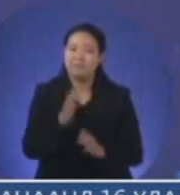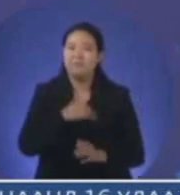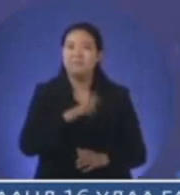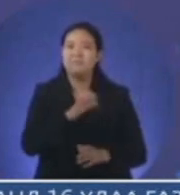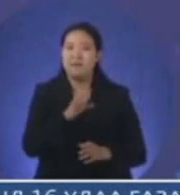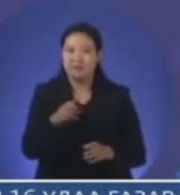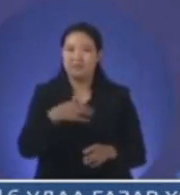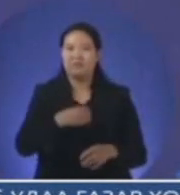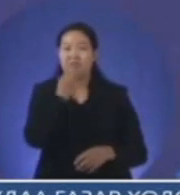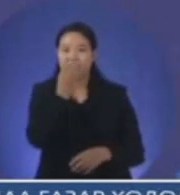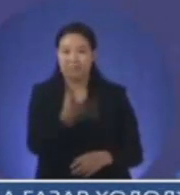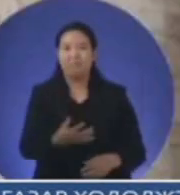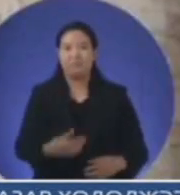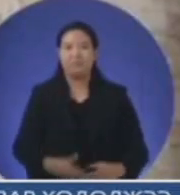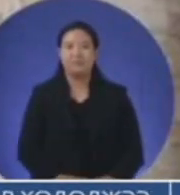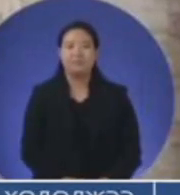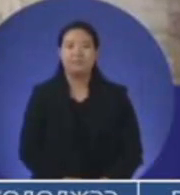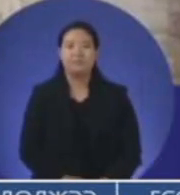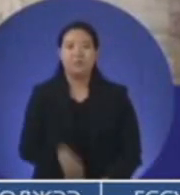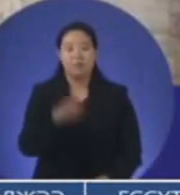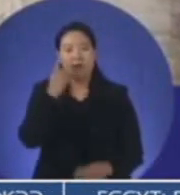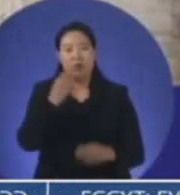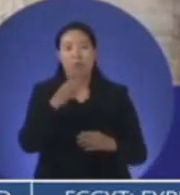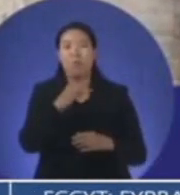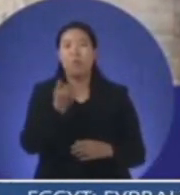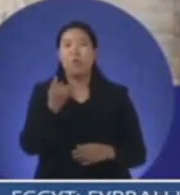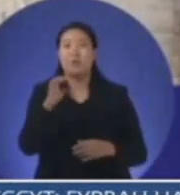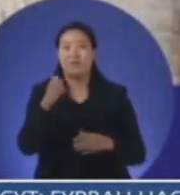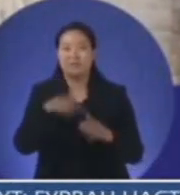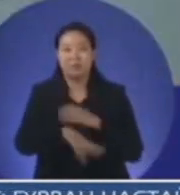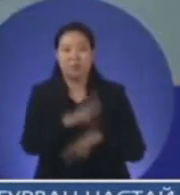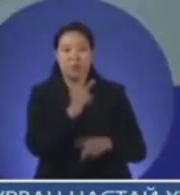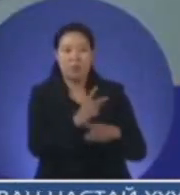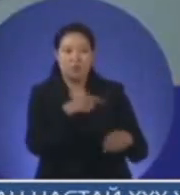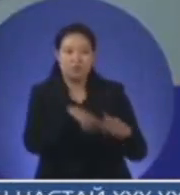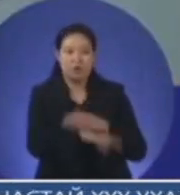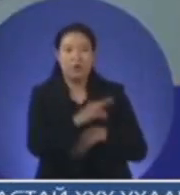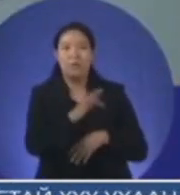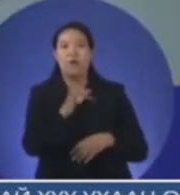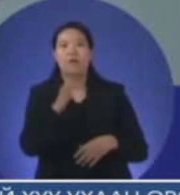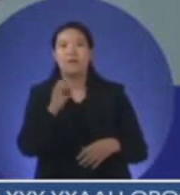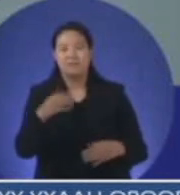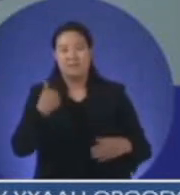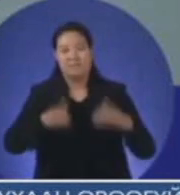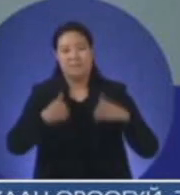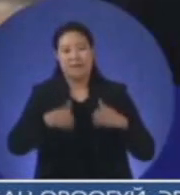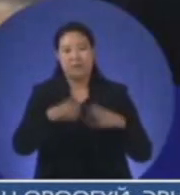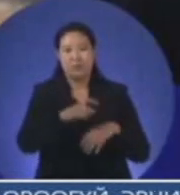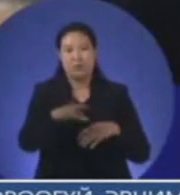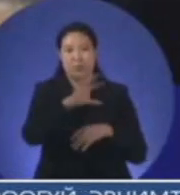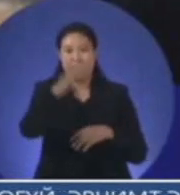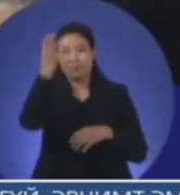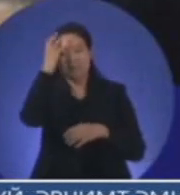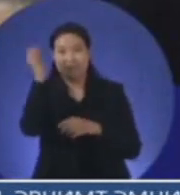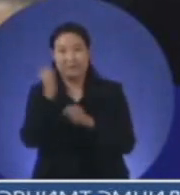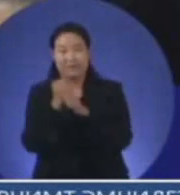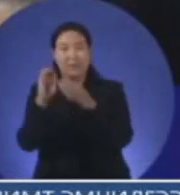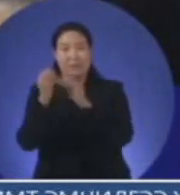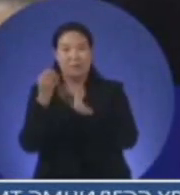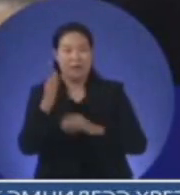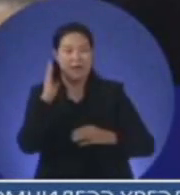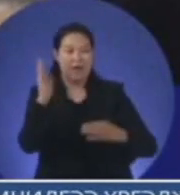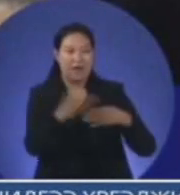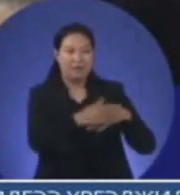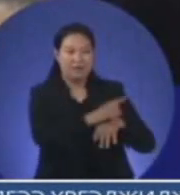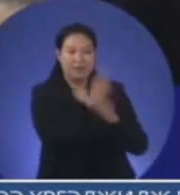гэдгээ илэрхийллээ. Монгол улсын их сургуулийн хуульзийн сургуулийн профессор багш нар засгийн газраас хэрэгжүүлж байгаа авилга албан тушаалын